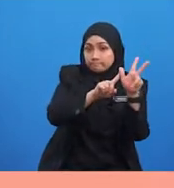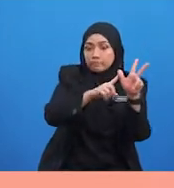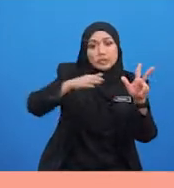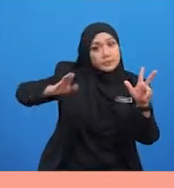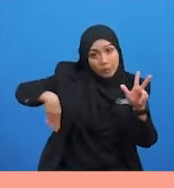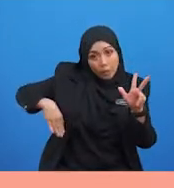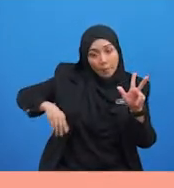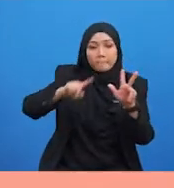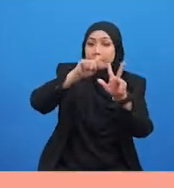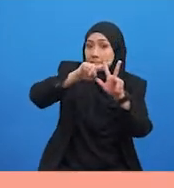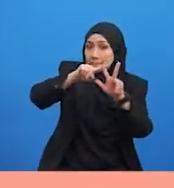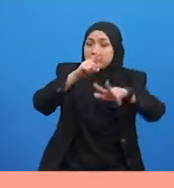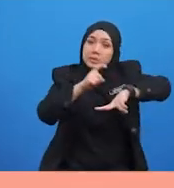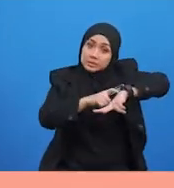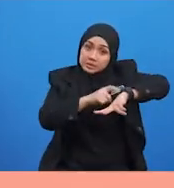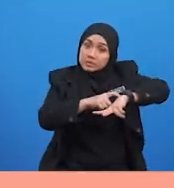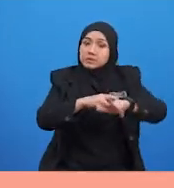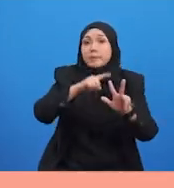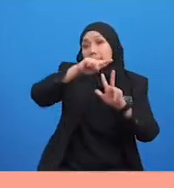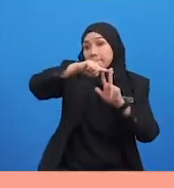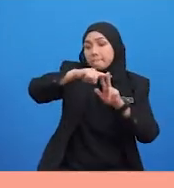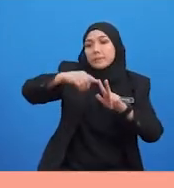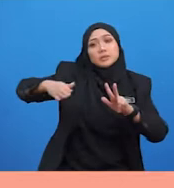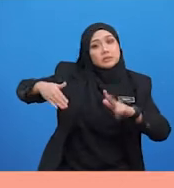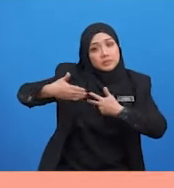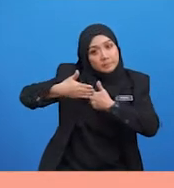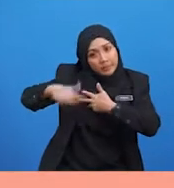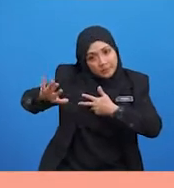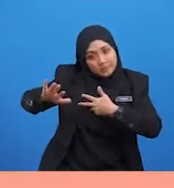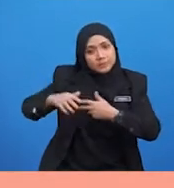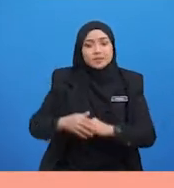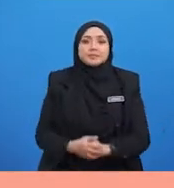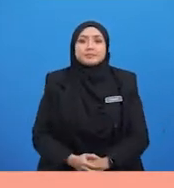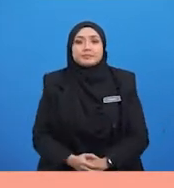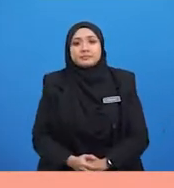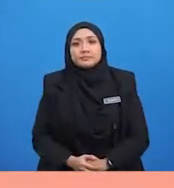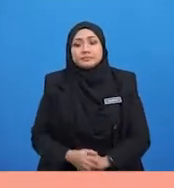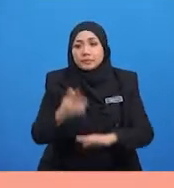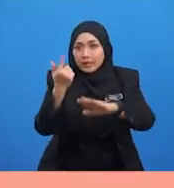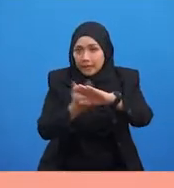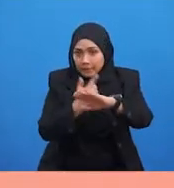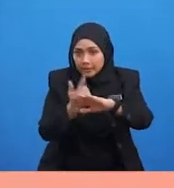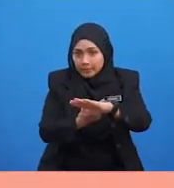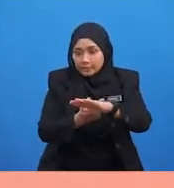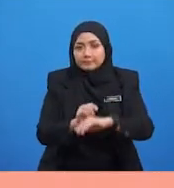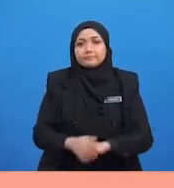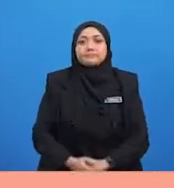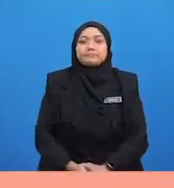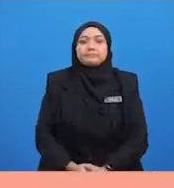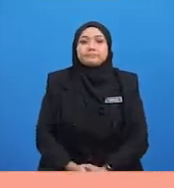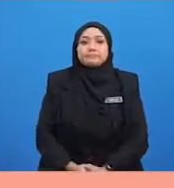3, iaitu sebelum, semasa dan selepas latihan.